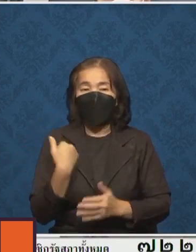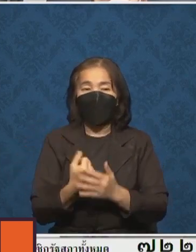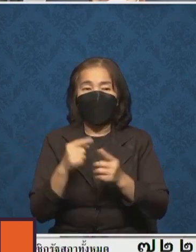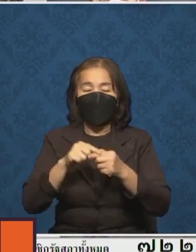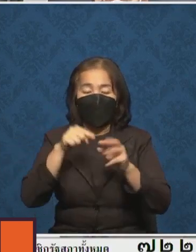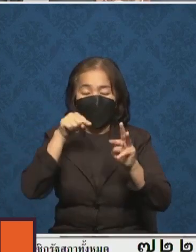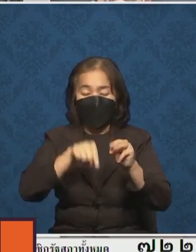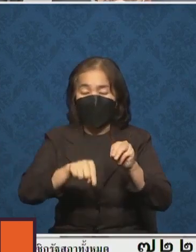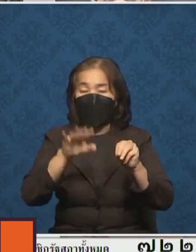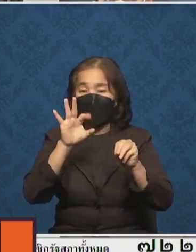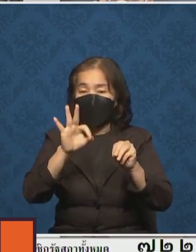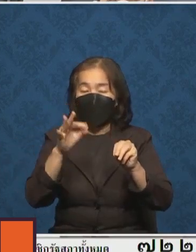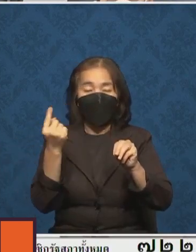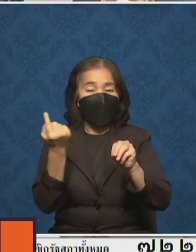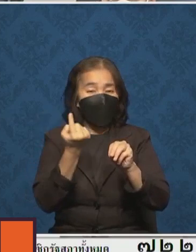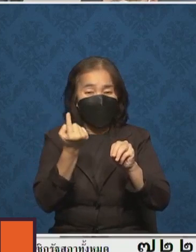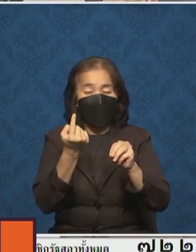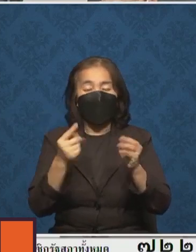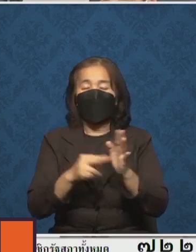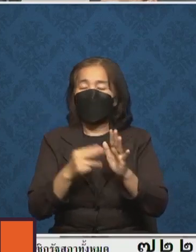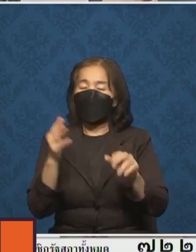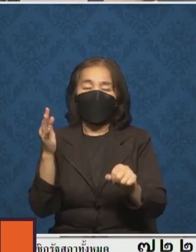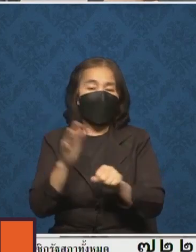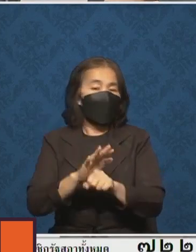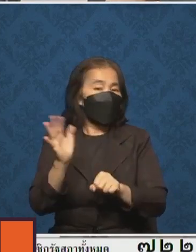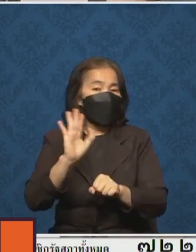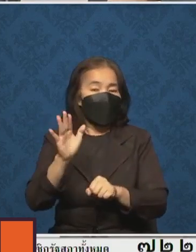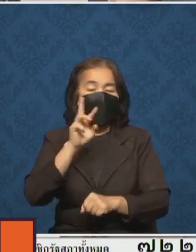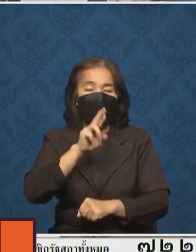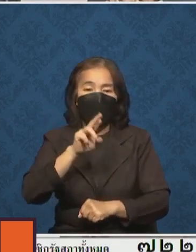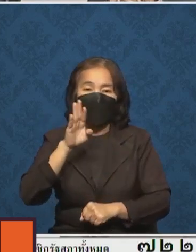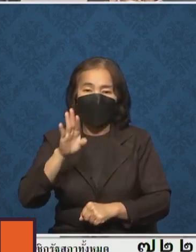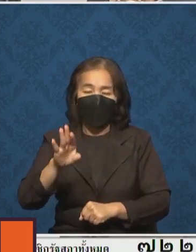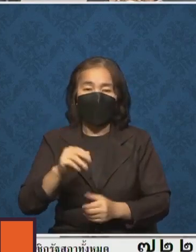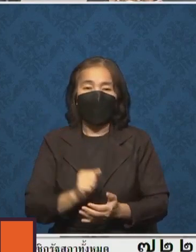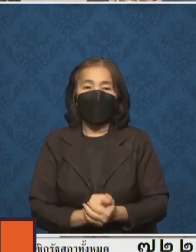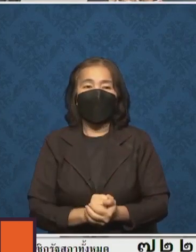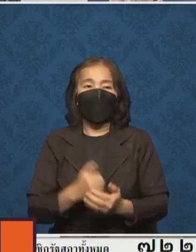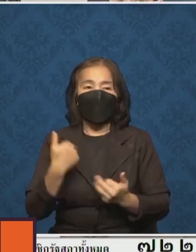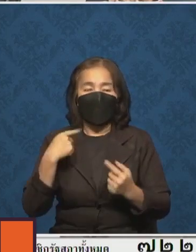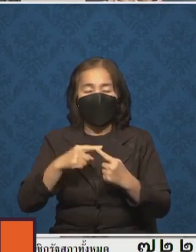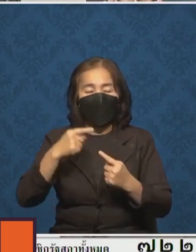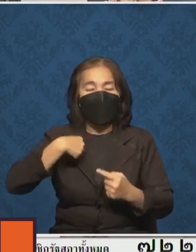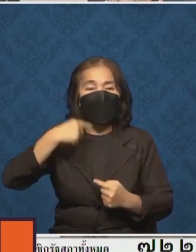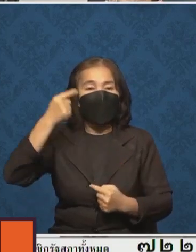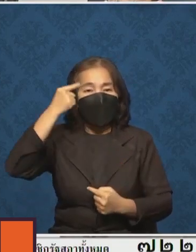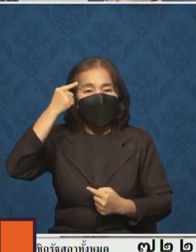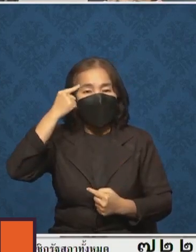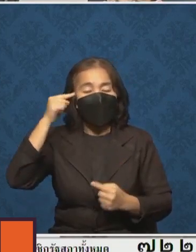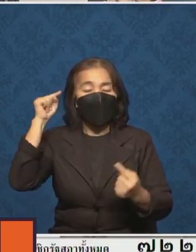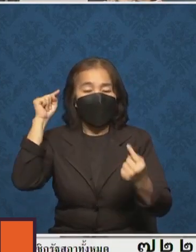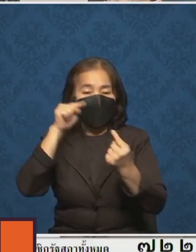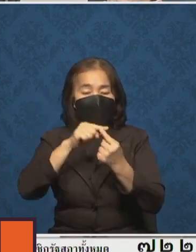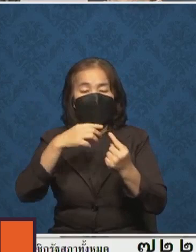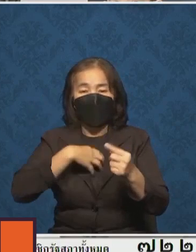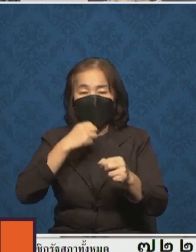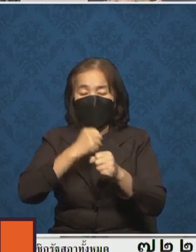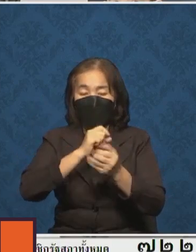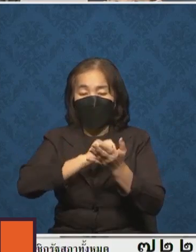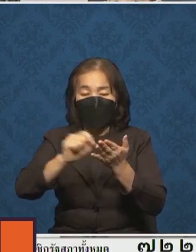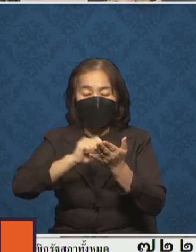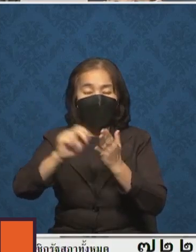ราเดียวนี้ยังไม่เพียงพอในการทำให้เกิดระบบวันปรับได้ครับท่านประธานผมเข้าใจว่าเจตนารมณ์ของการยกร่างกฎหมายฉบับ